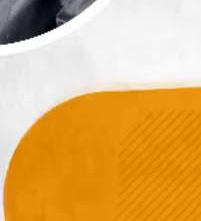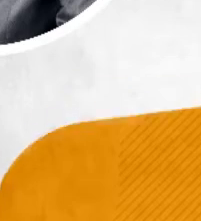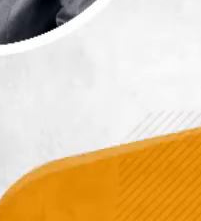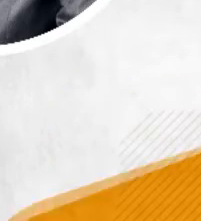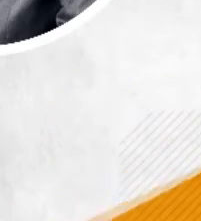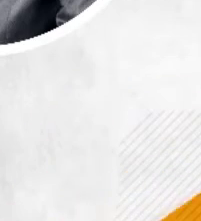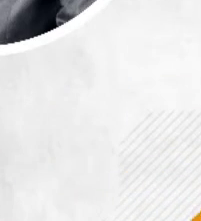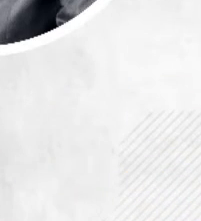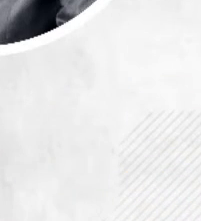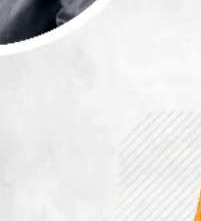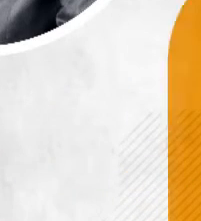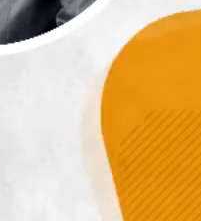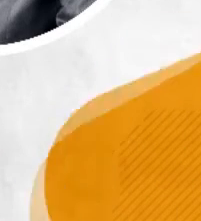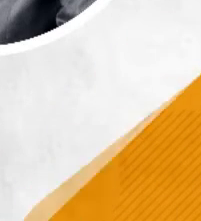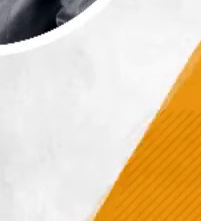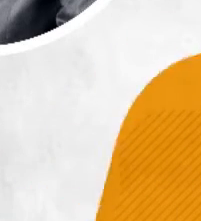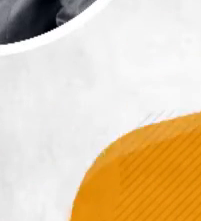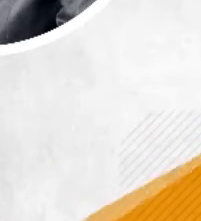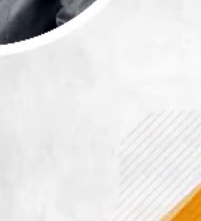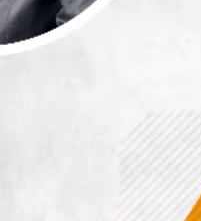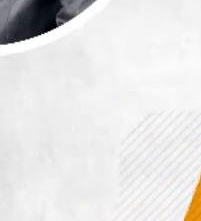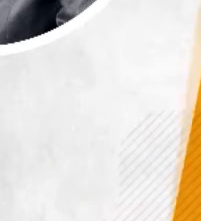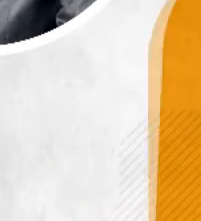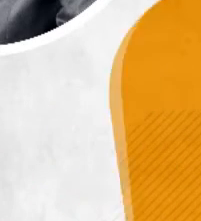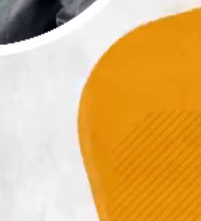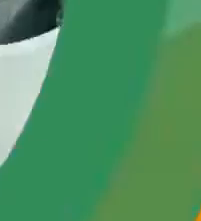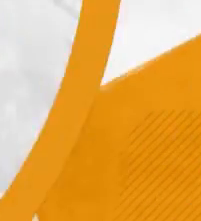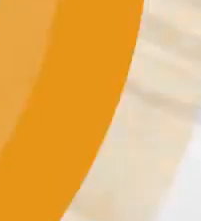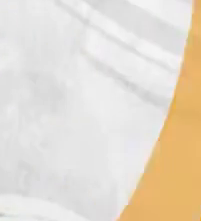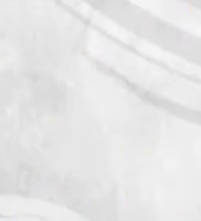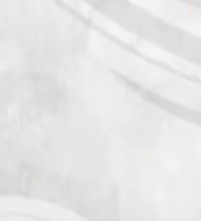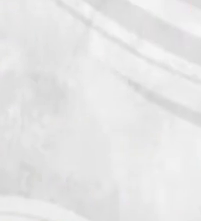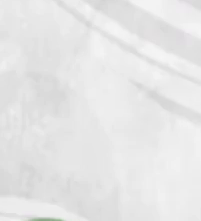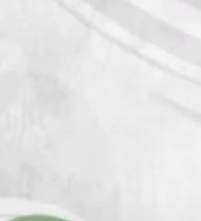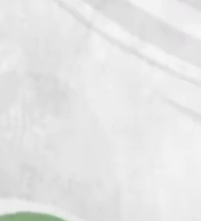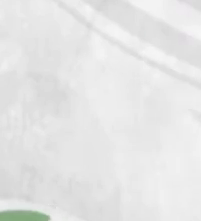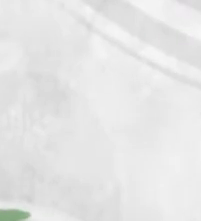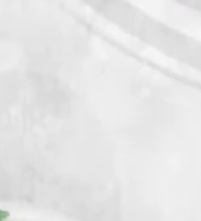az sonra Yeni Güne Merhaba'da yanıtlıyor.